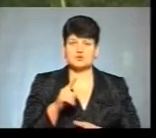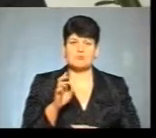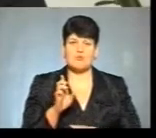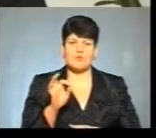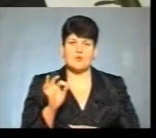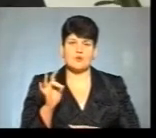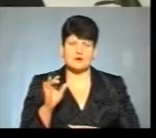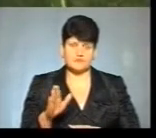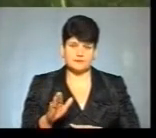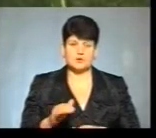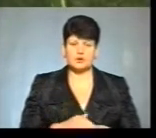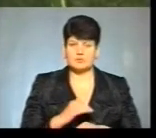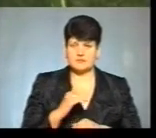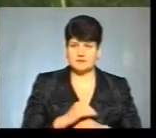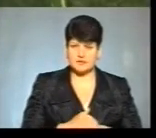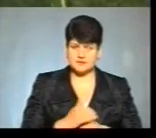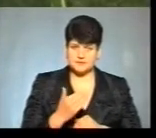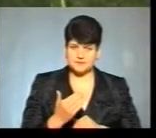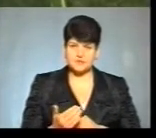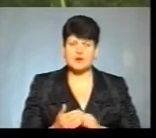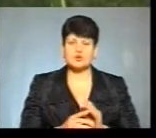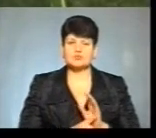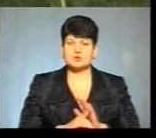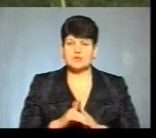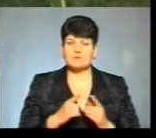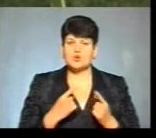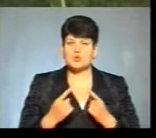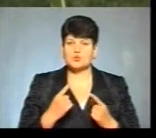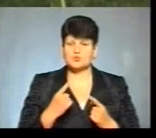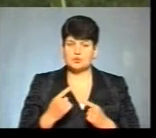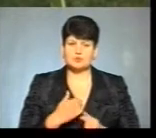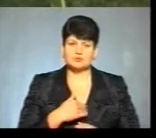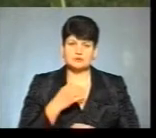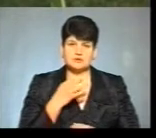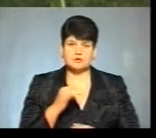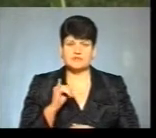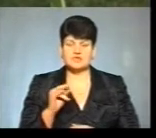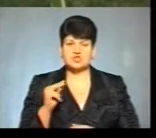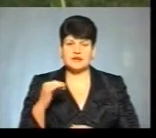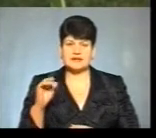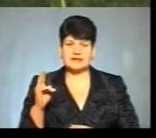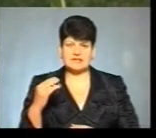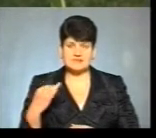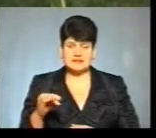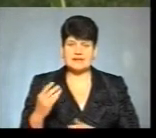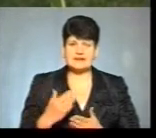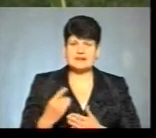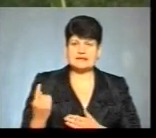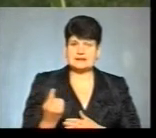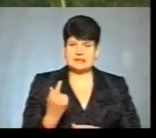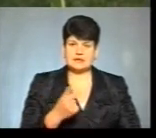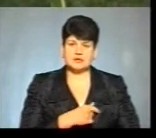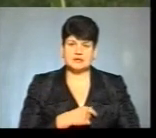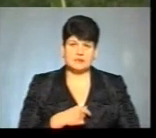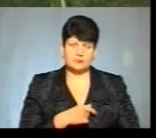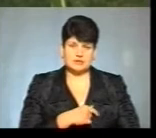вечора вам. Доброго вечора. Перш ніж розпочнемо нашу розмову, хочу зазначити, що саме Іван Чаківський є єдиний депутат-мажоритарник